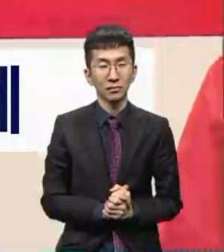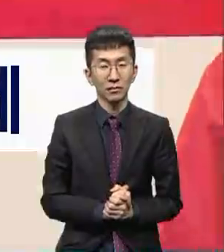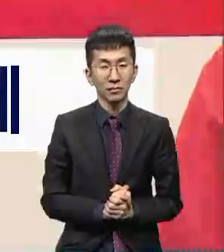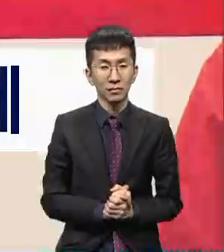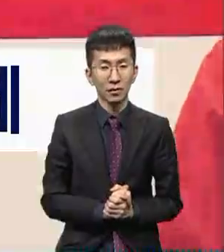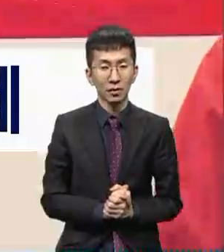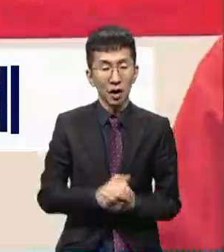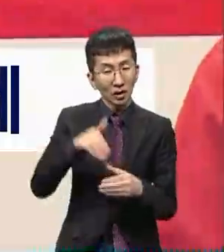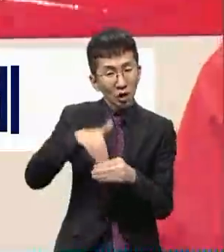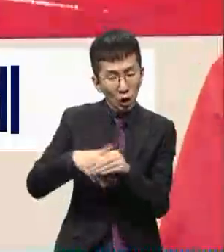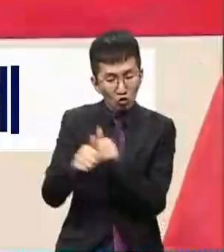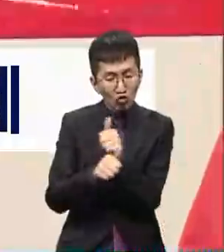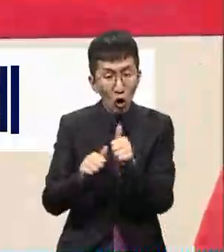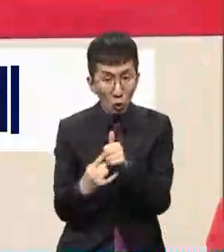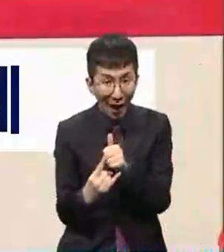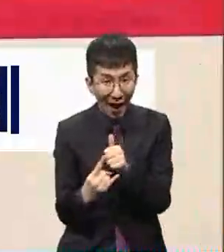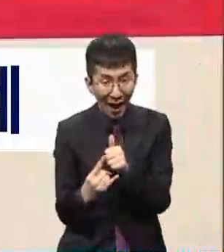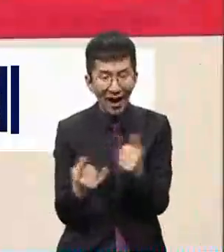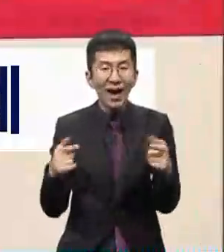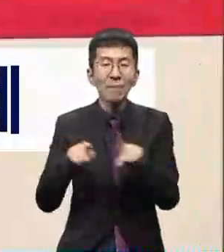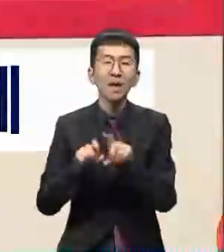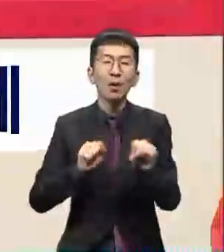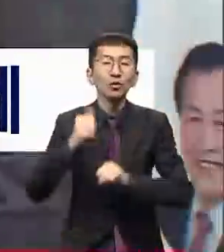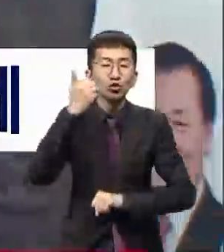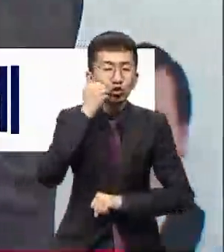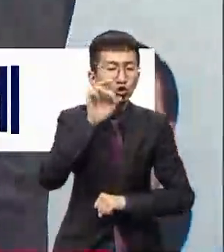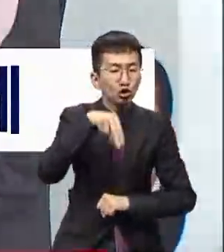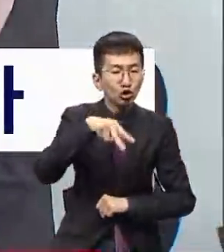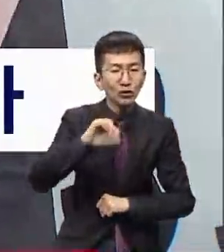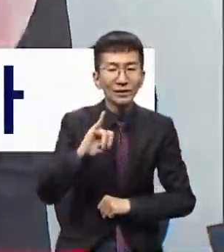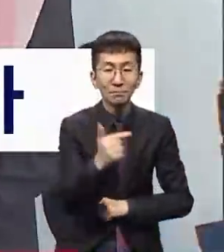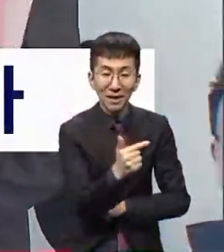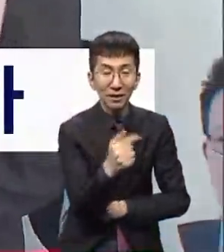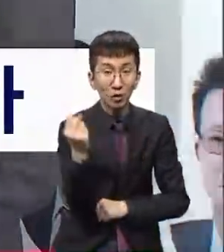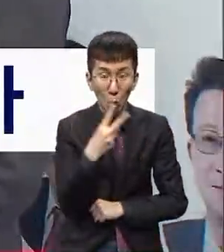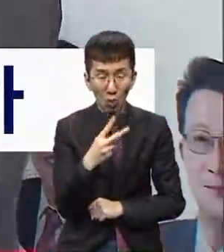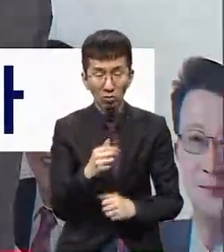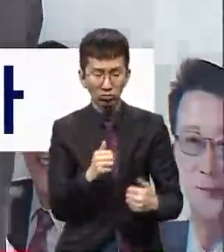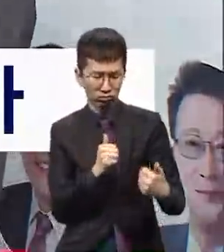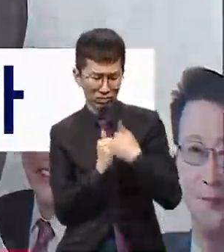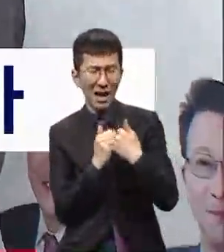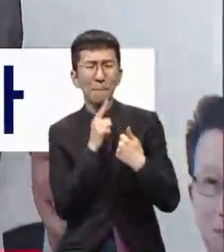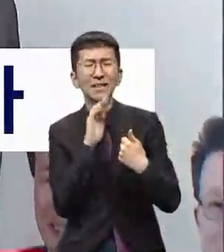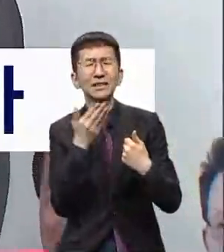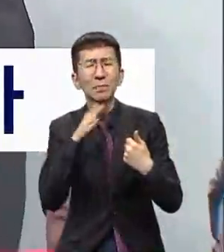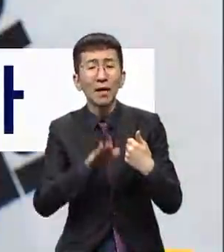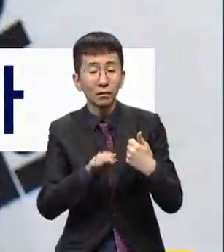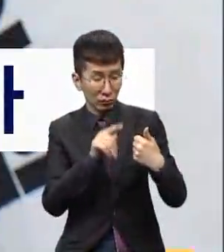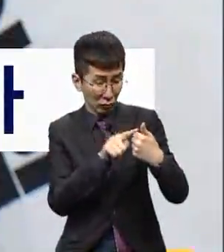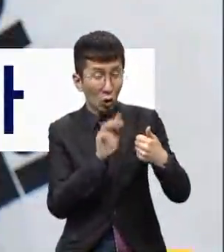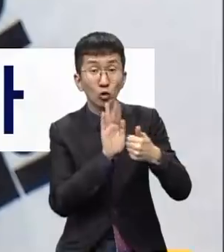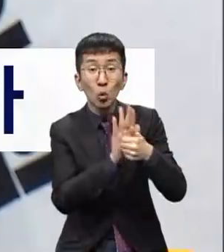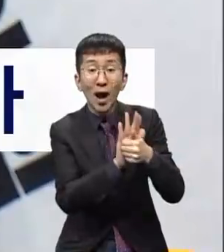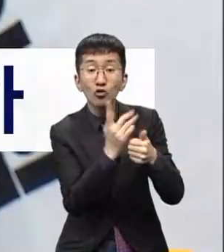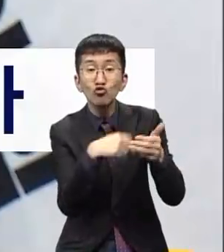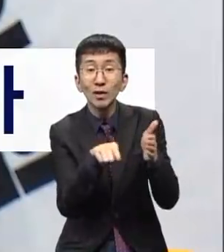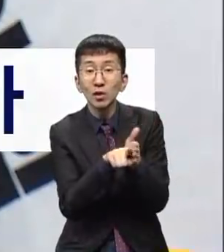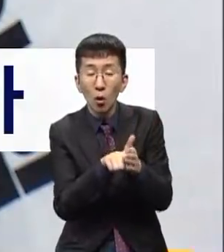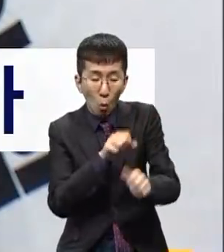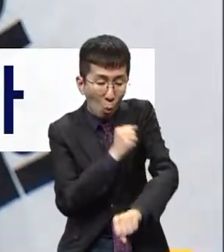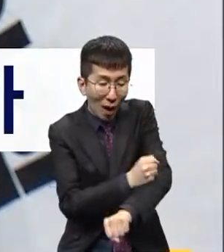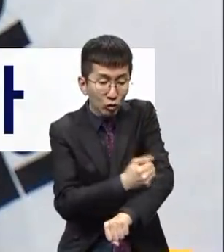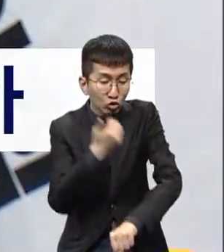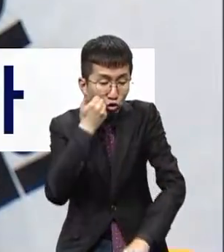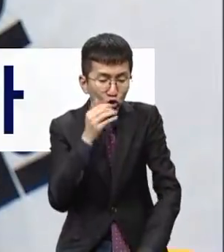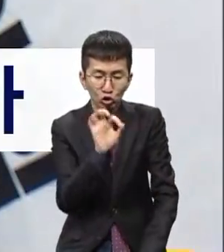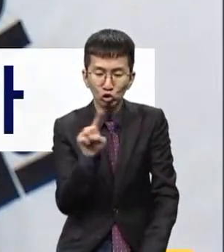공동선대위원장으로 유세장을 누빈 유승민 전 의원을 비롯해 단일화 패자이지만 오세훈 시장 당선의 1등 공신으로 꼽히는